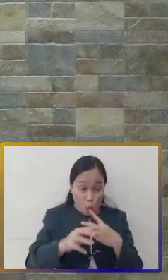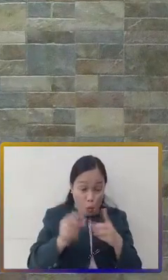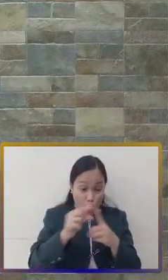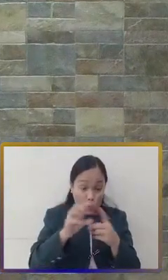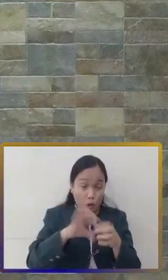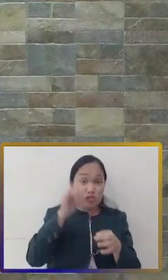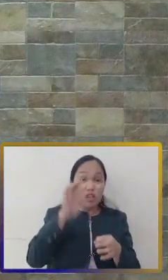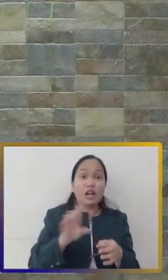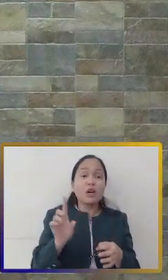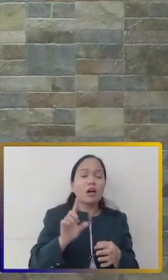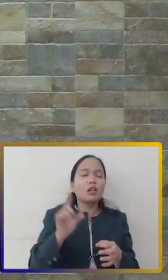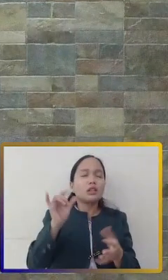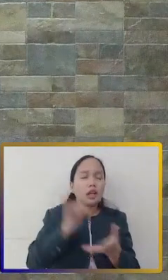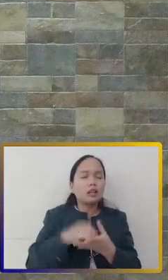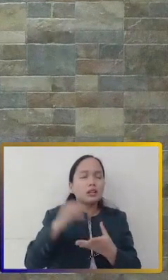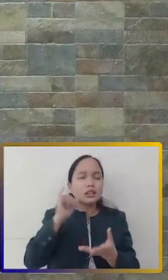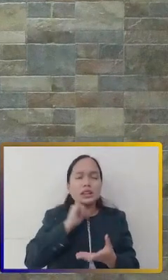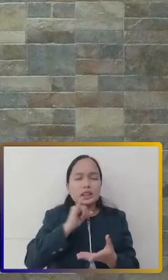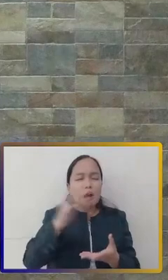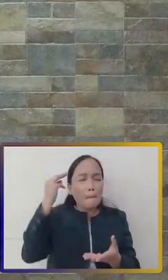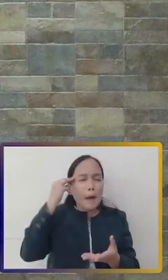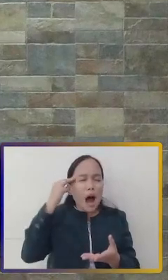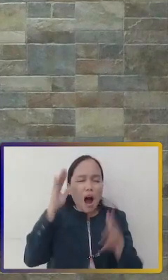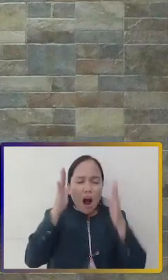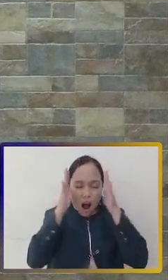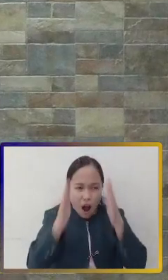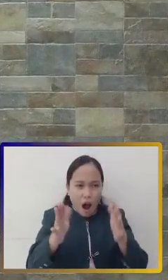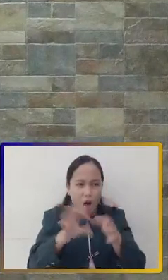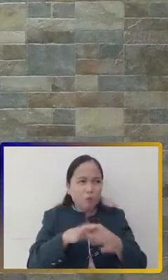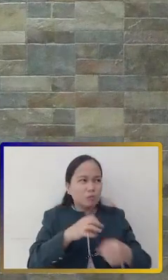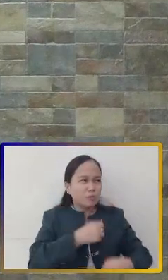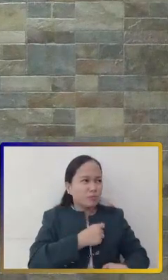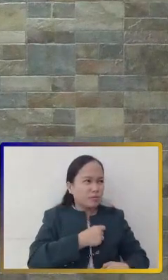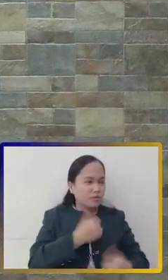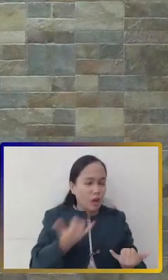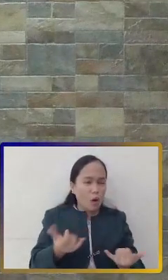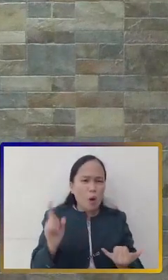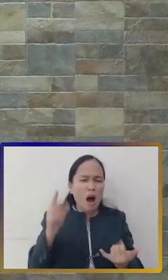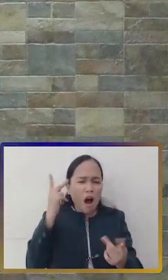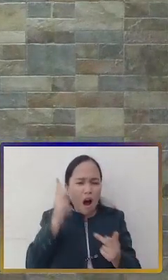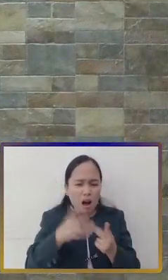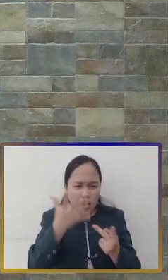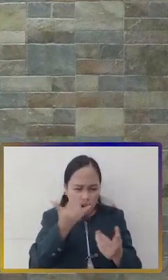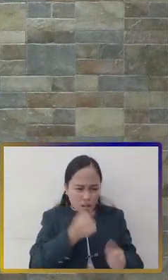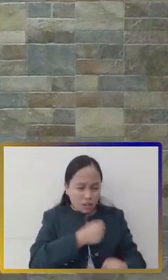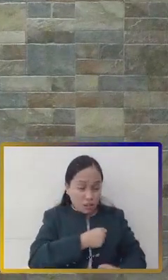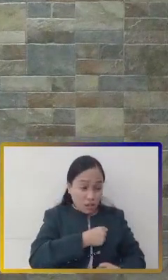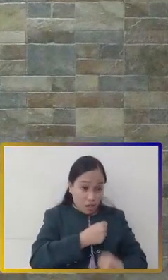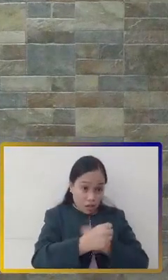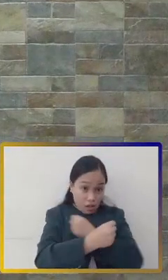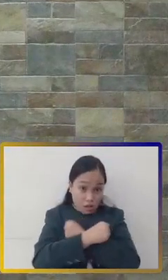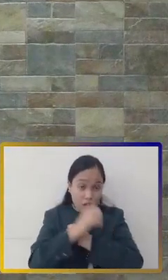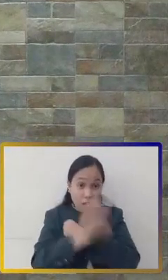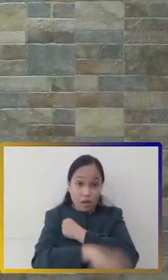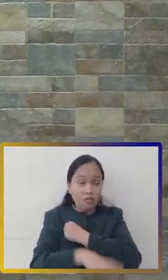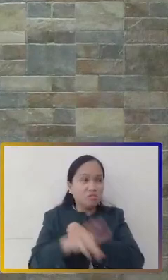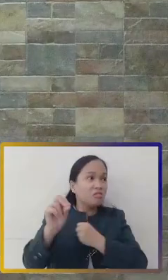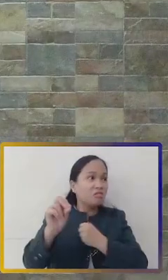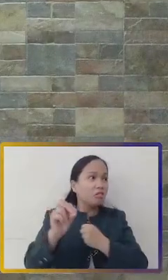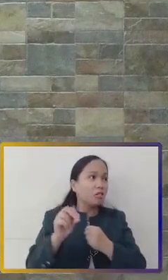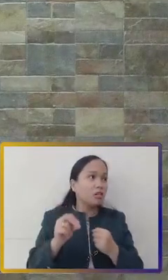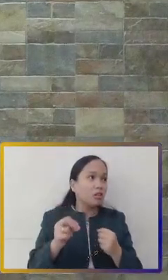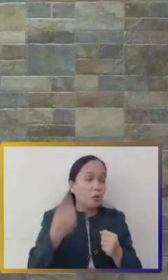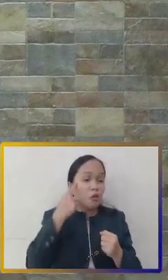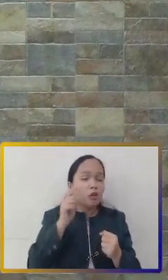maraming pumapasok sa kasundaluhan ngayon. Yan na yung nagiging common ngayon. Pero sabi ko nga sa inyo, mga kapatid, tayo pong